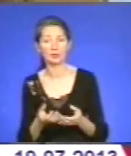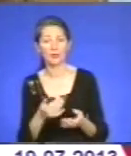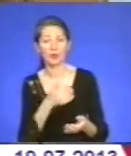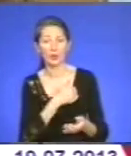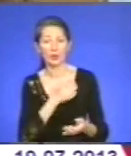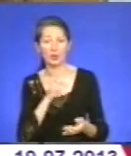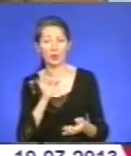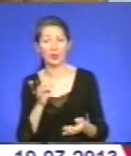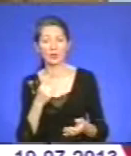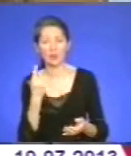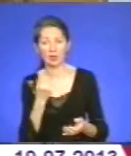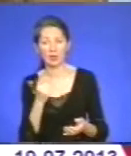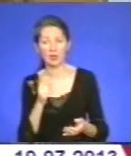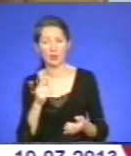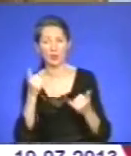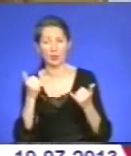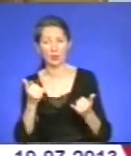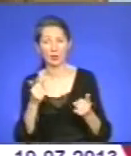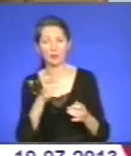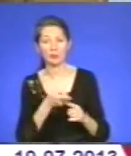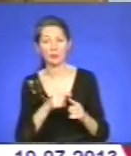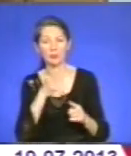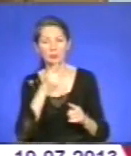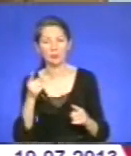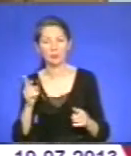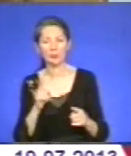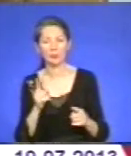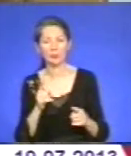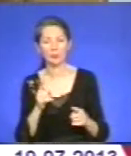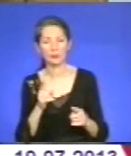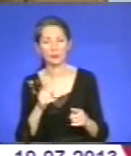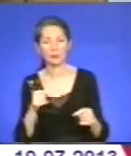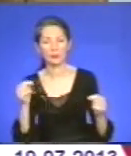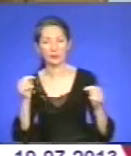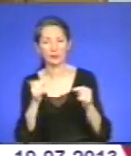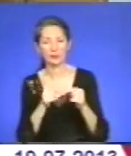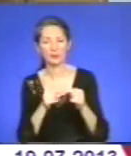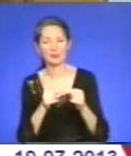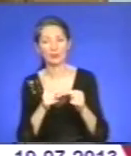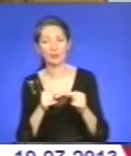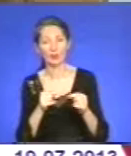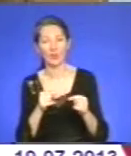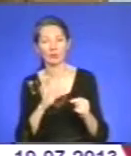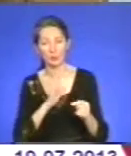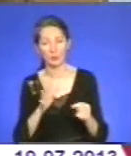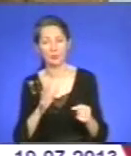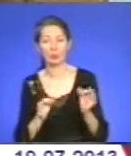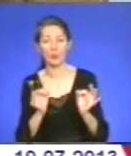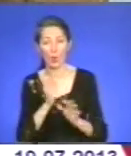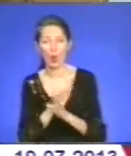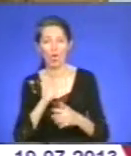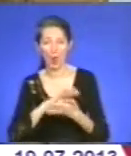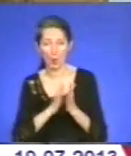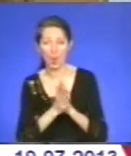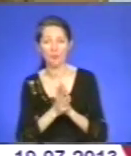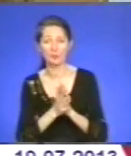хотіло би це єдине, що зараз на даний період, щоб встановилася погодні умови, і я